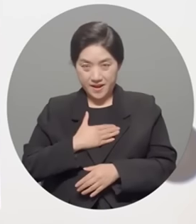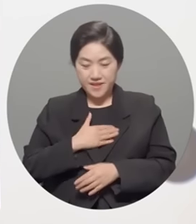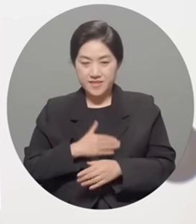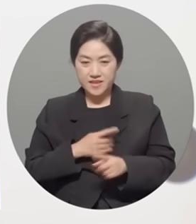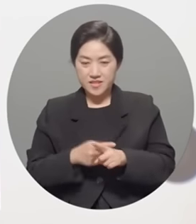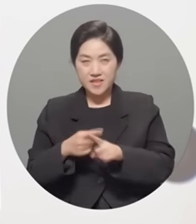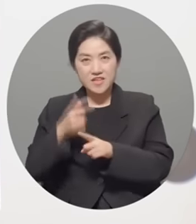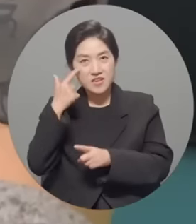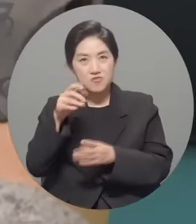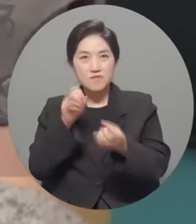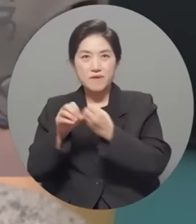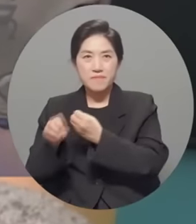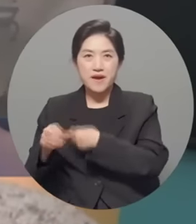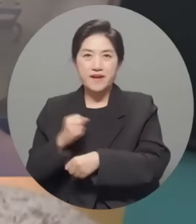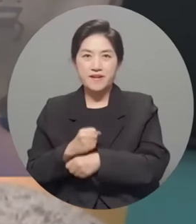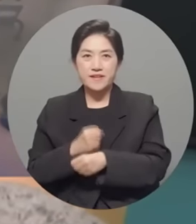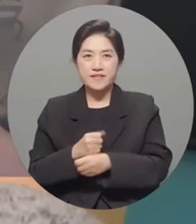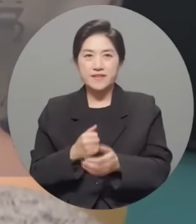풀어 확인합니다.